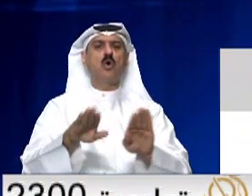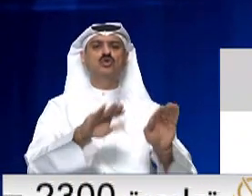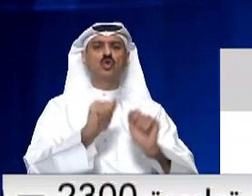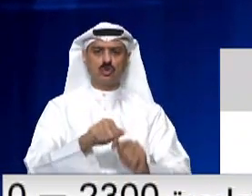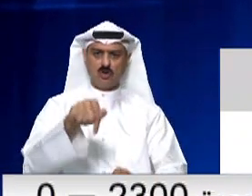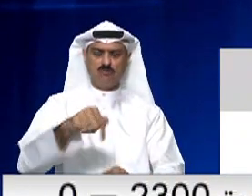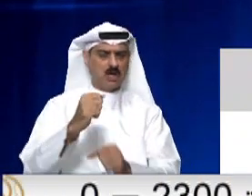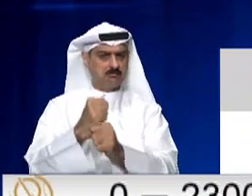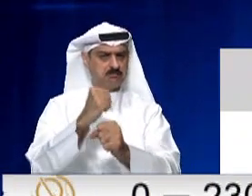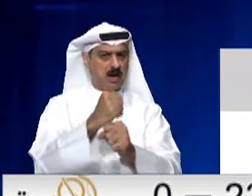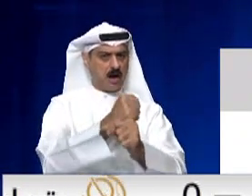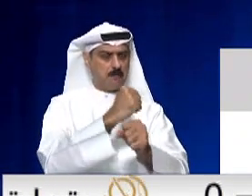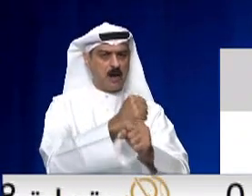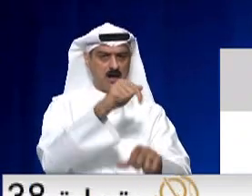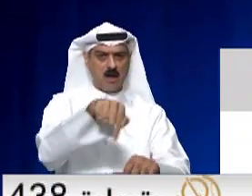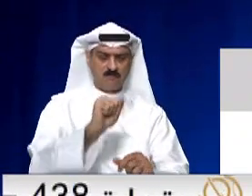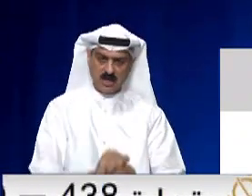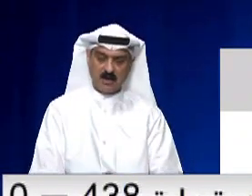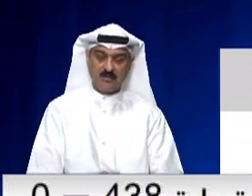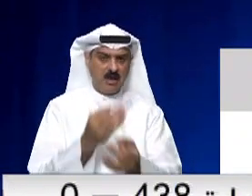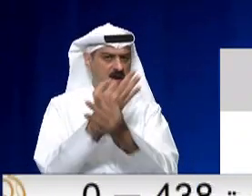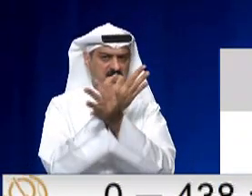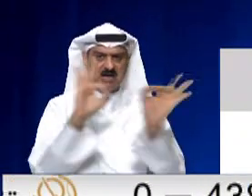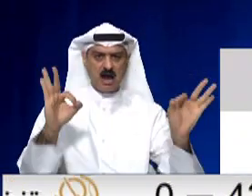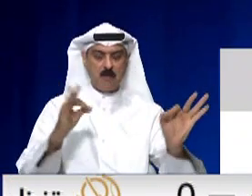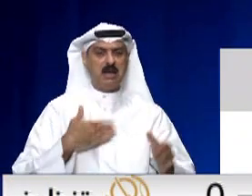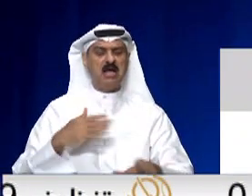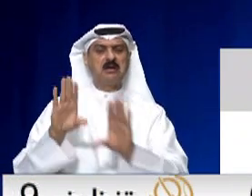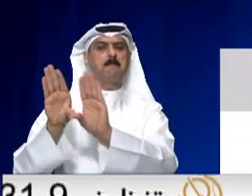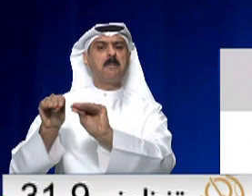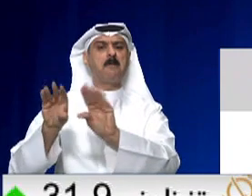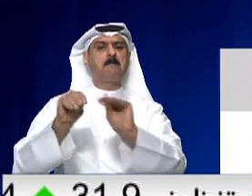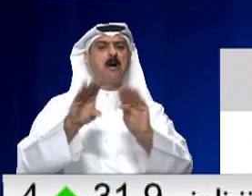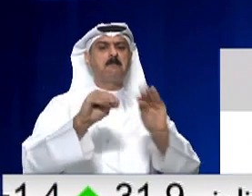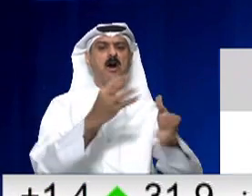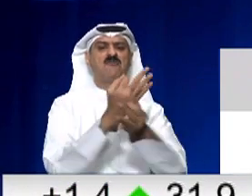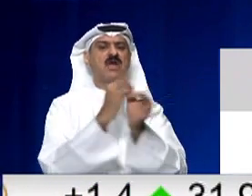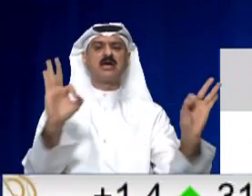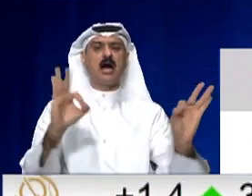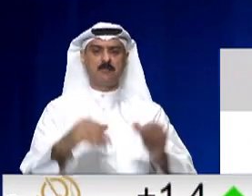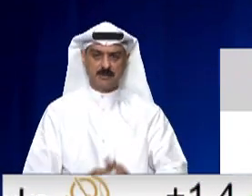الكبريت إلى محطات توليد الطاقة الكهربائية أو عمليات التصدير الخارجي.